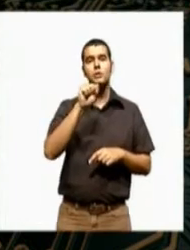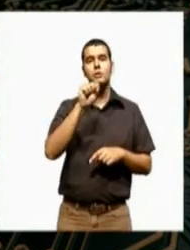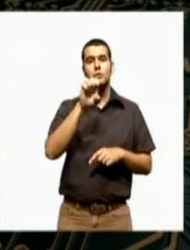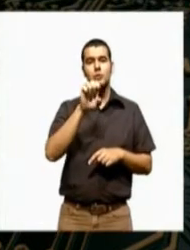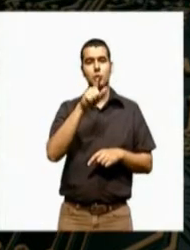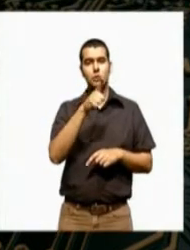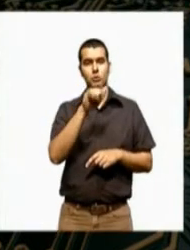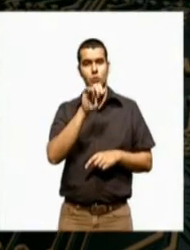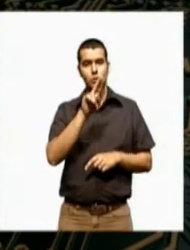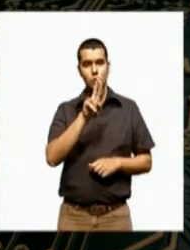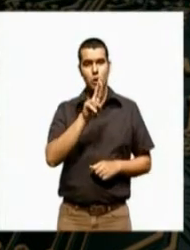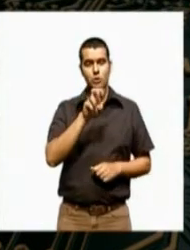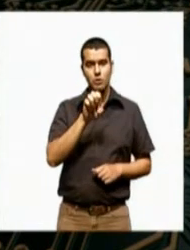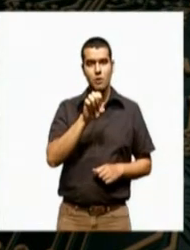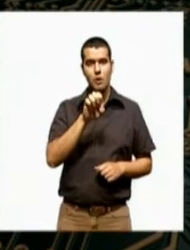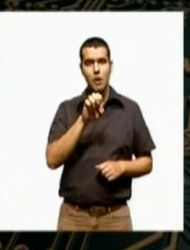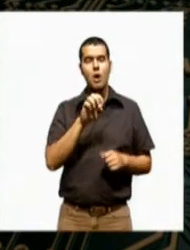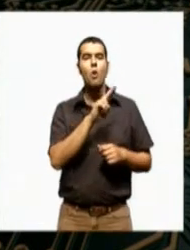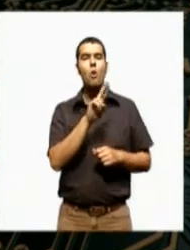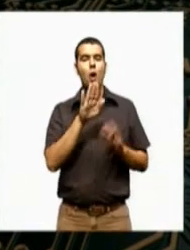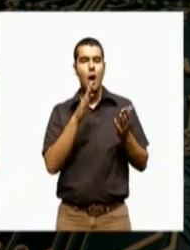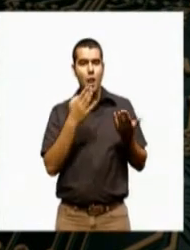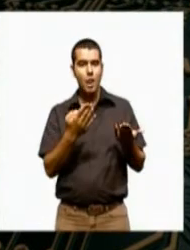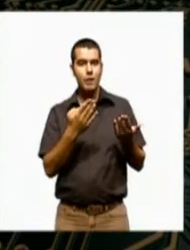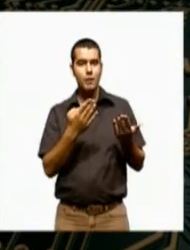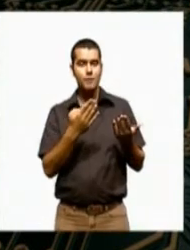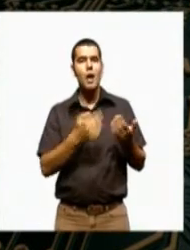preferabilment jħuħaw TFT screen li tnaqqas iċċċħan ta seizures.